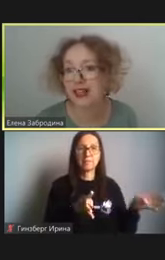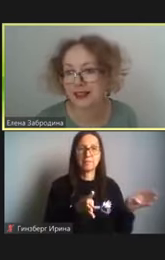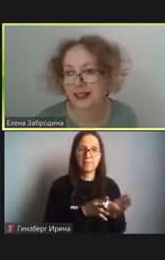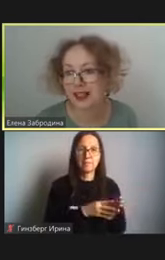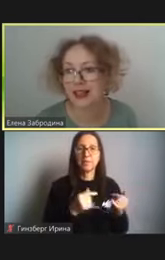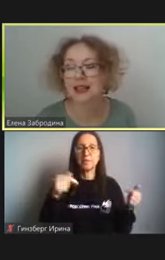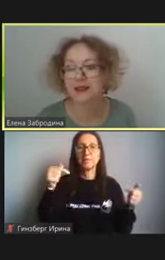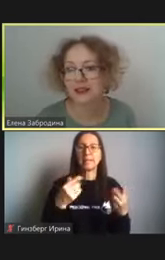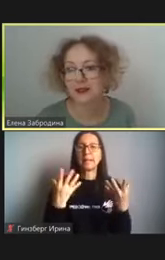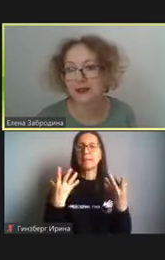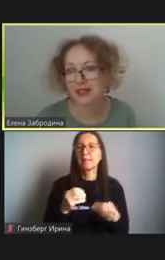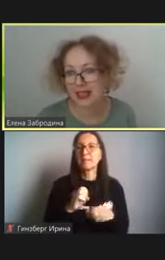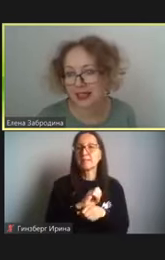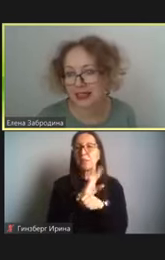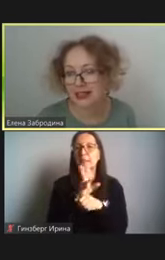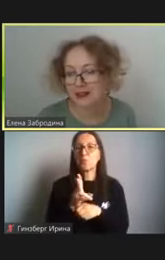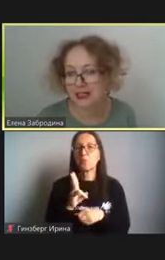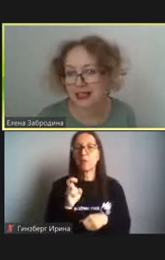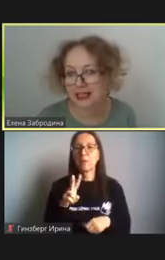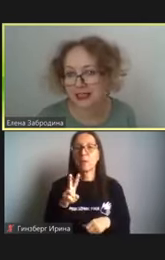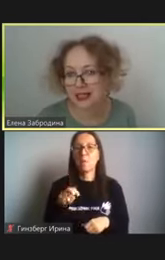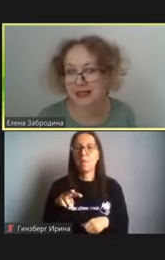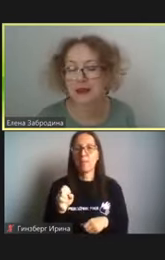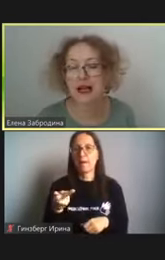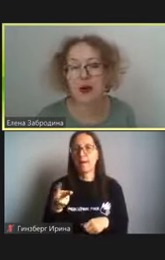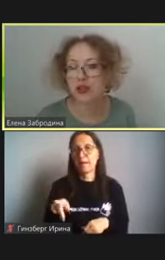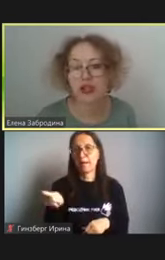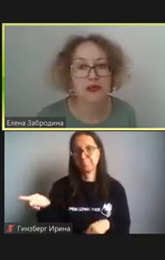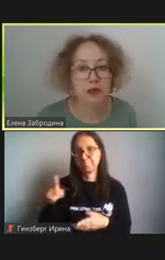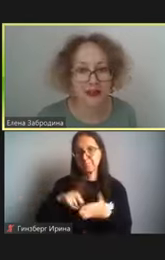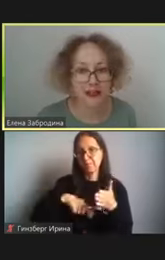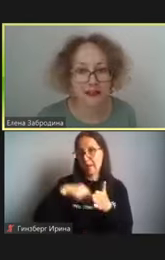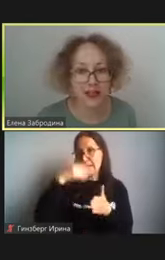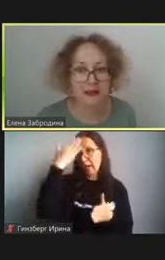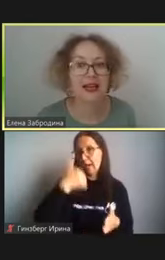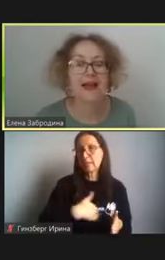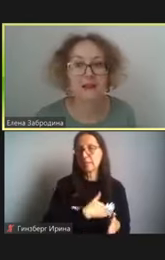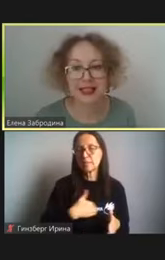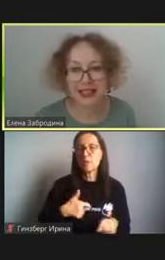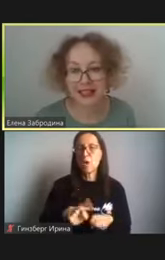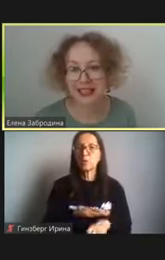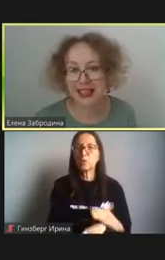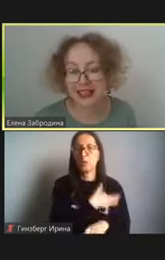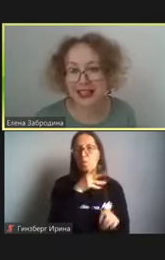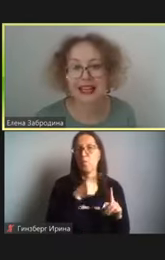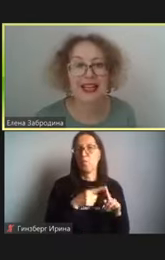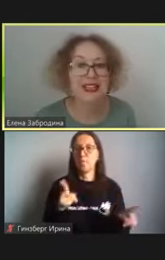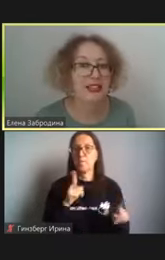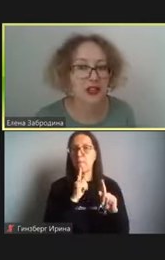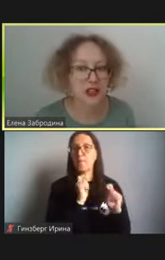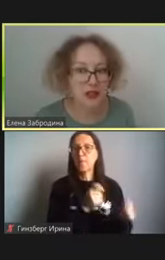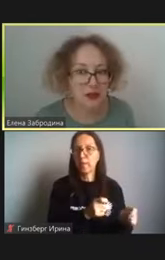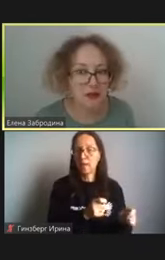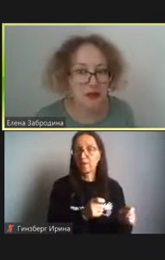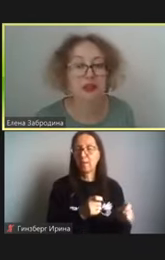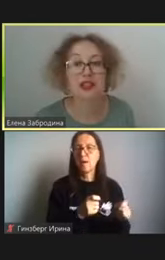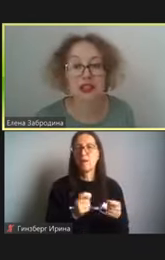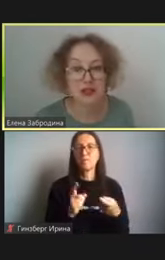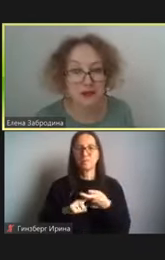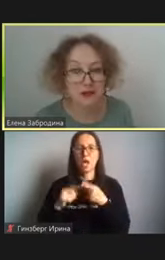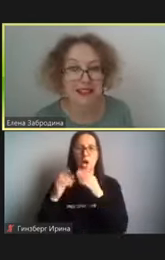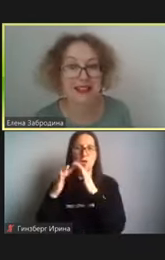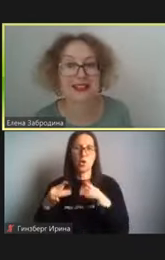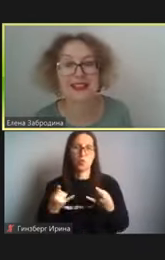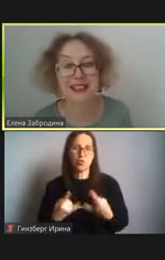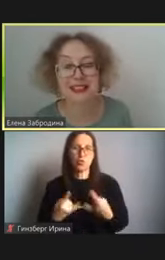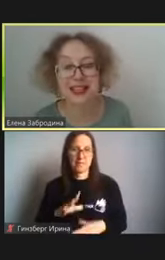святого Николая. Ведь в католицизме очень долгое время подарки дарили не на Рождество. На